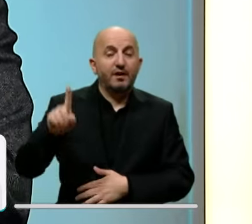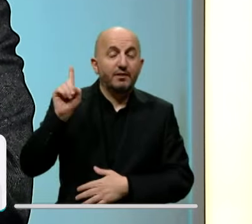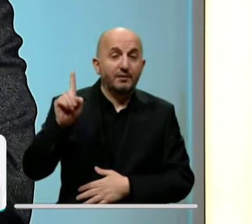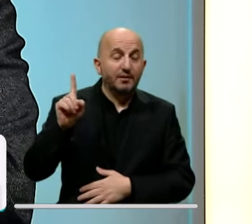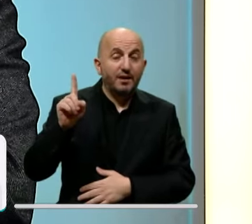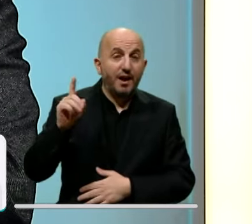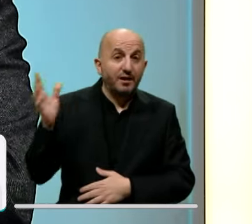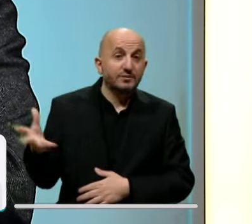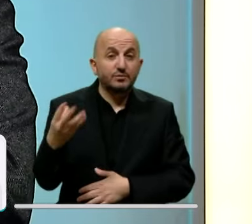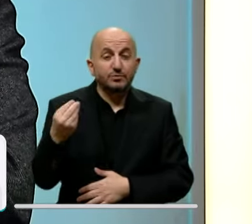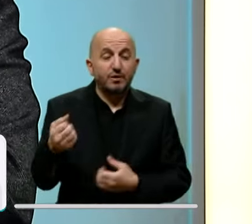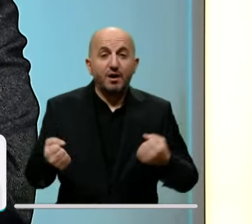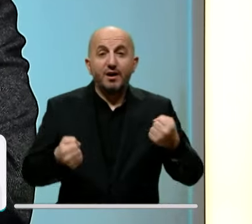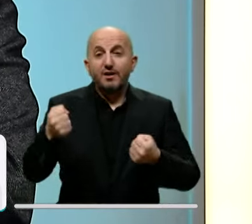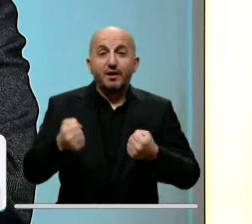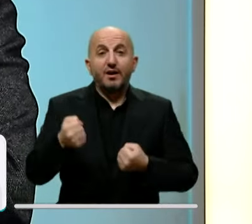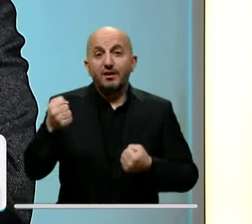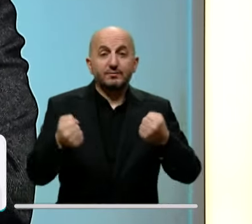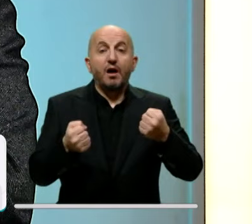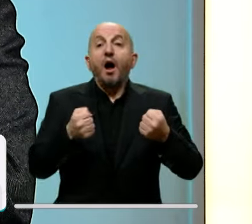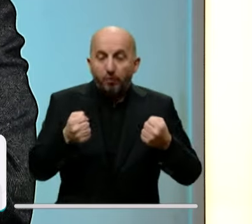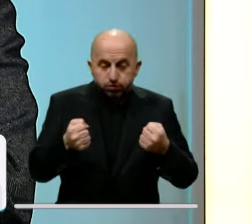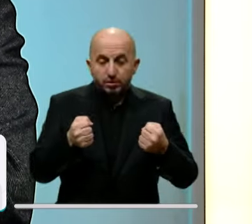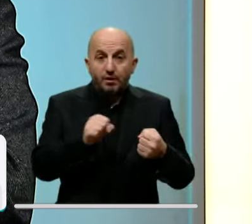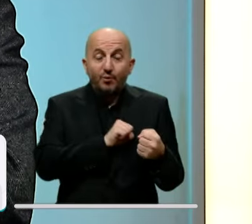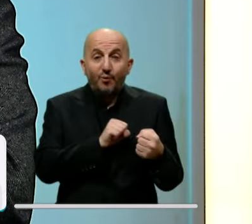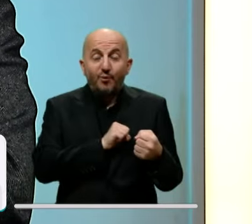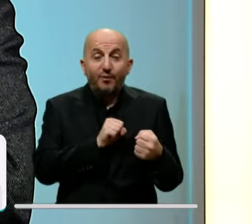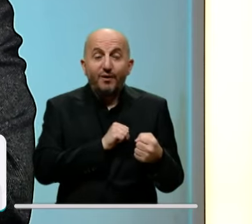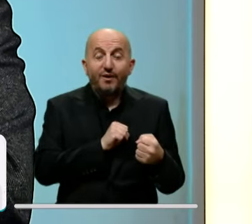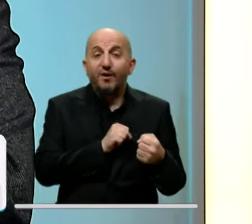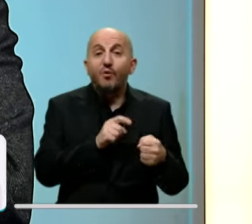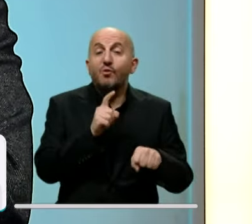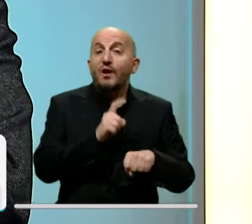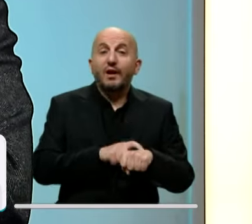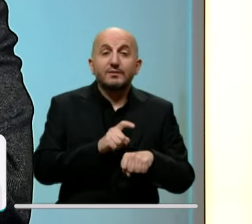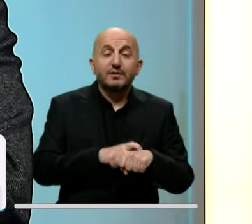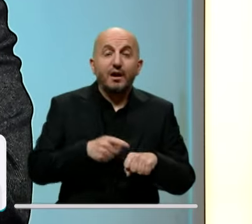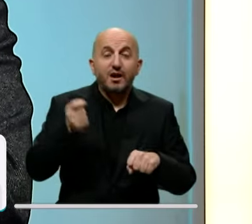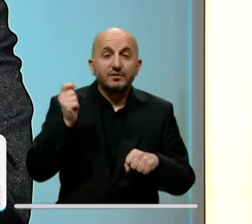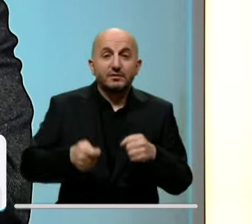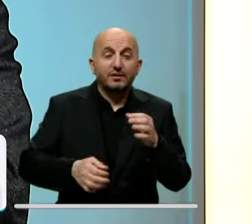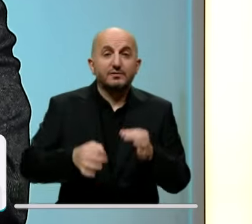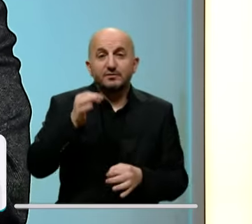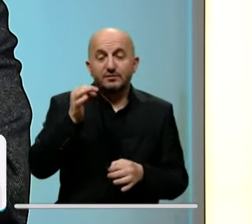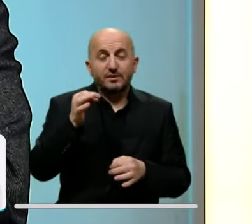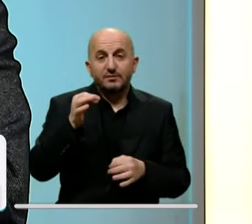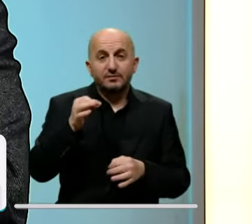ben en çok araç sürerken hapşırmaktan korkuyorum Eee Çünkü o anda gerçekten insan